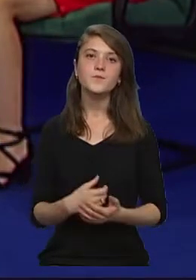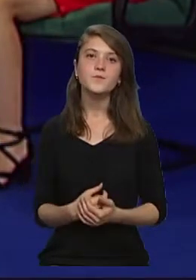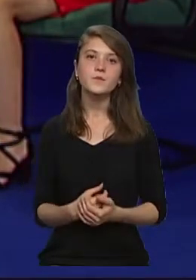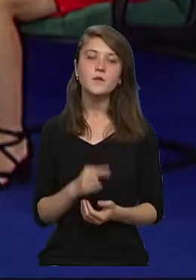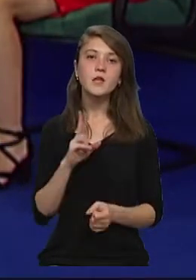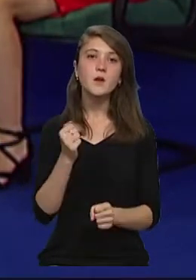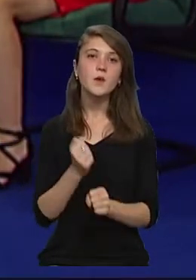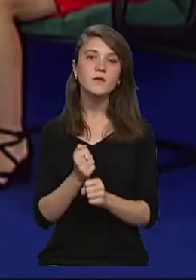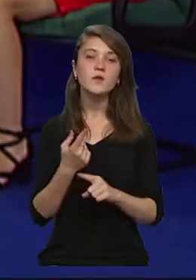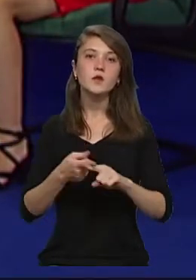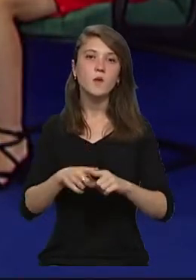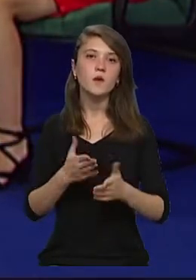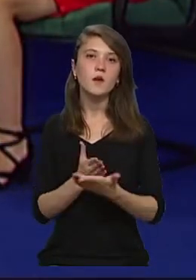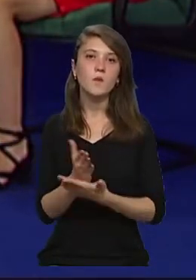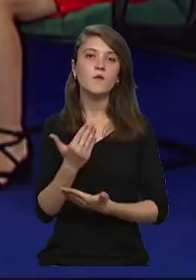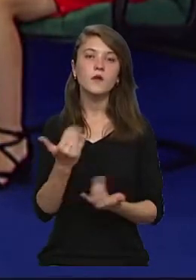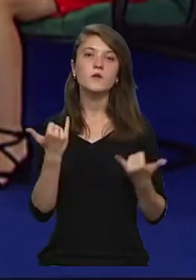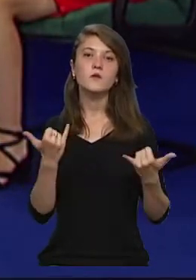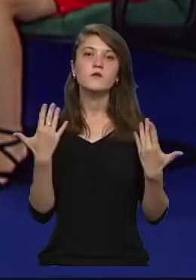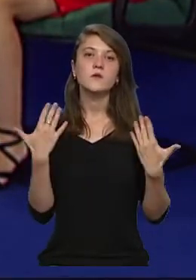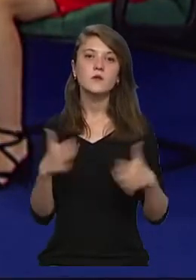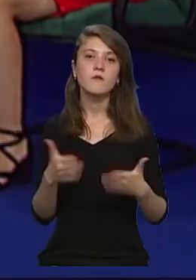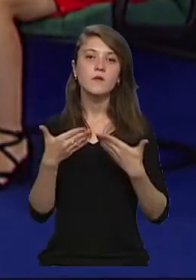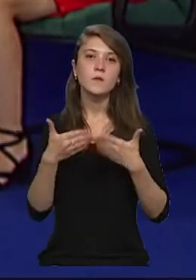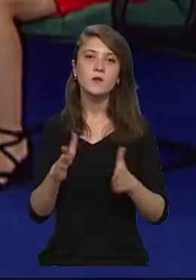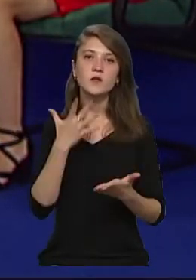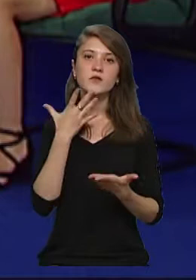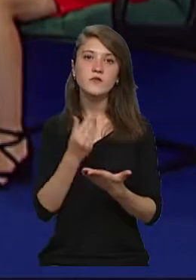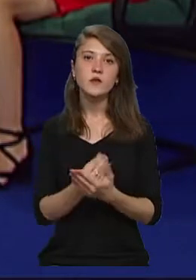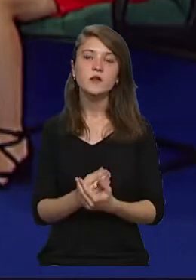як працювати в цьому напрямку. Вони сьогодні вже випускають свій